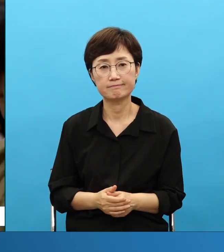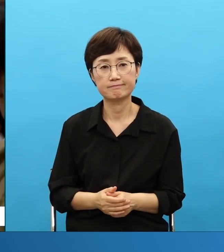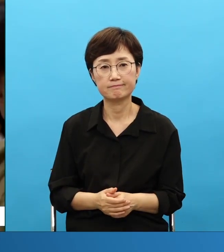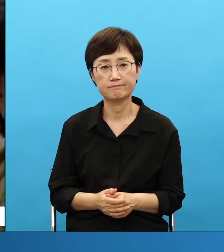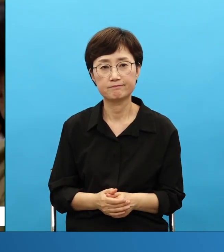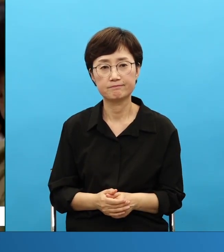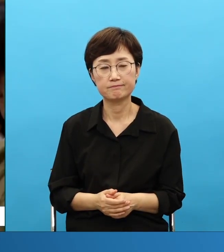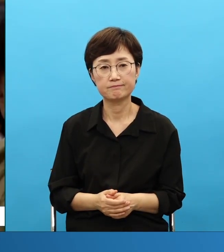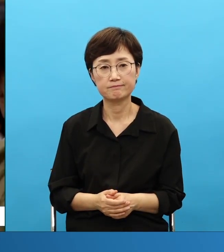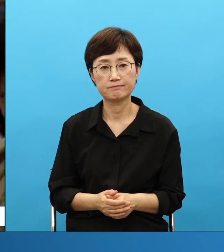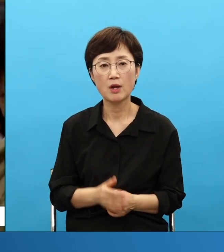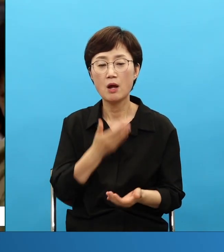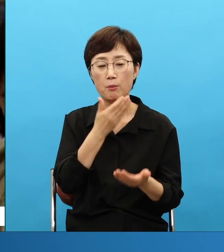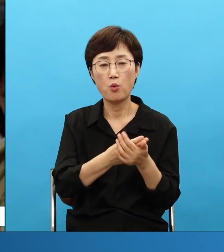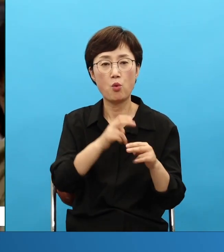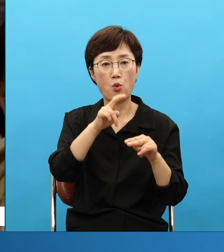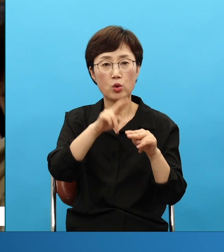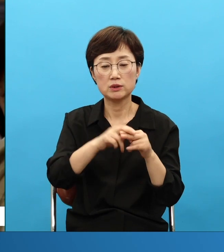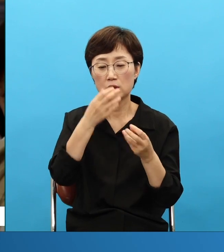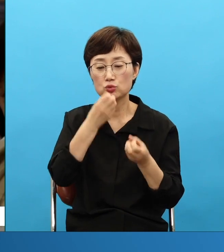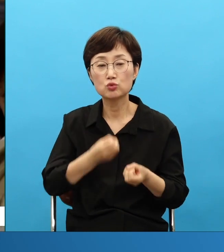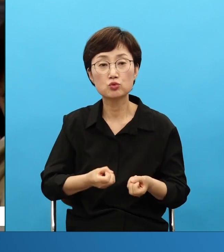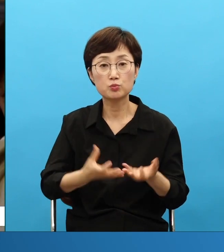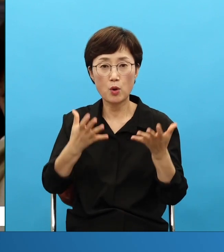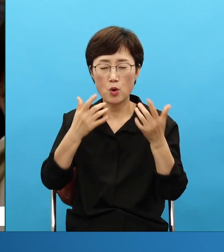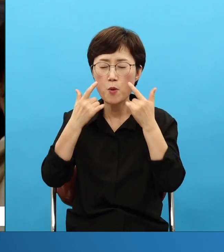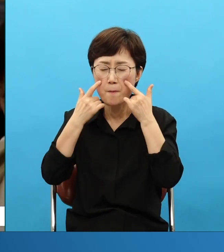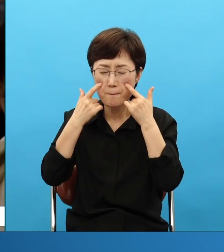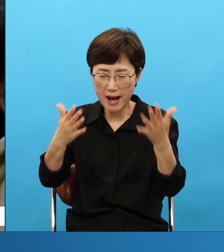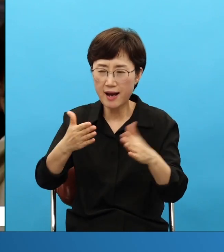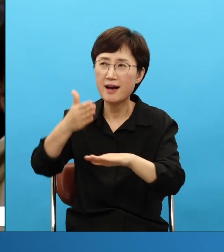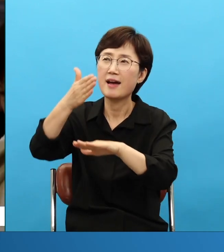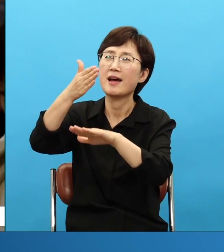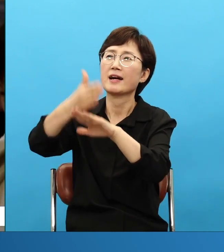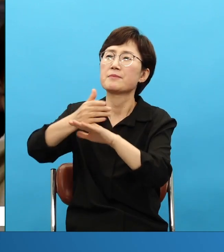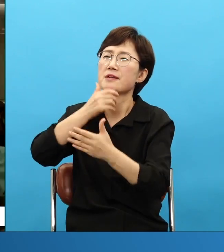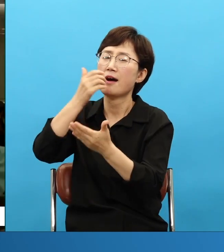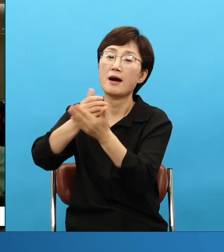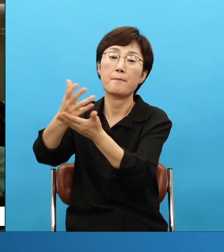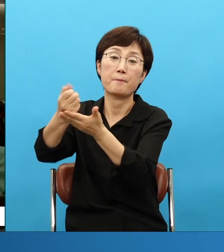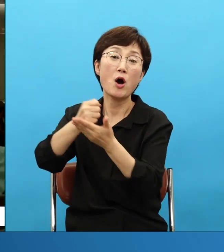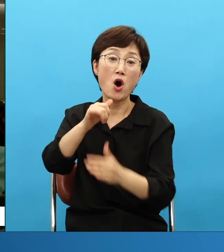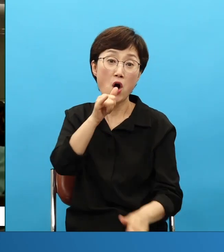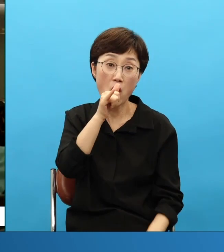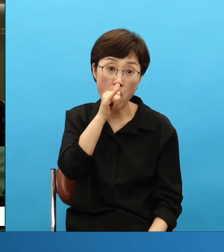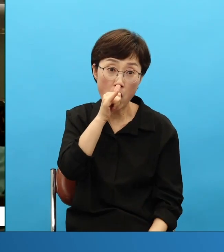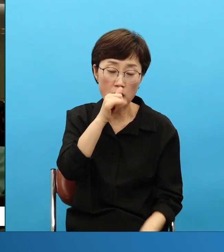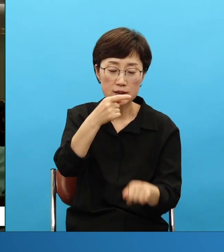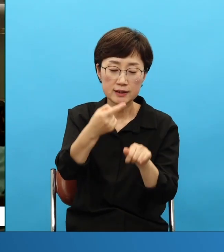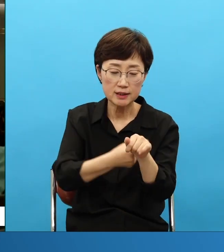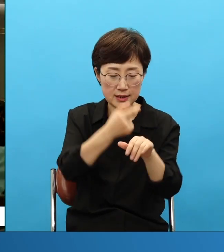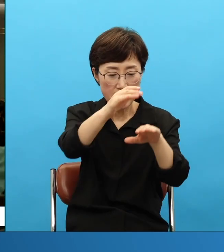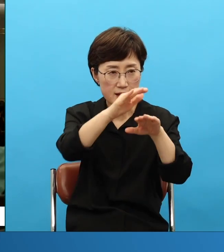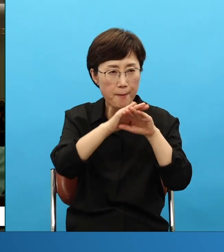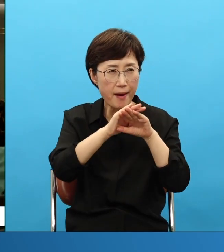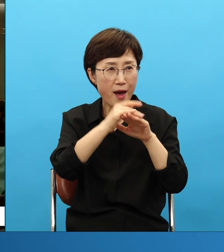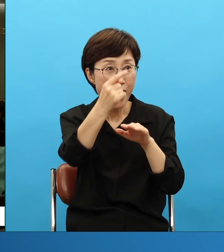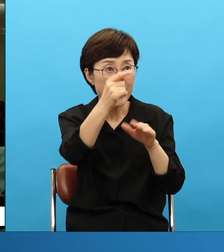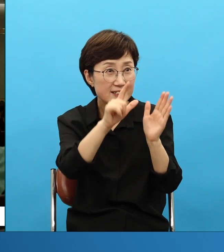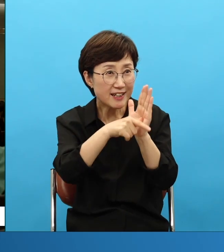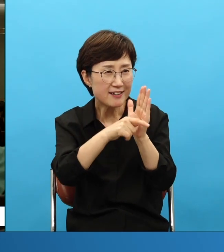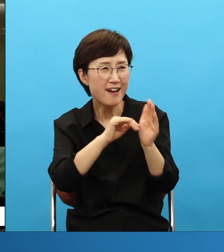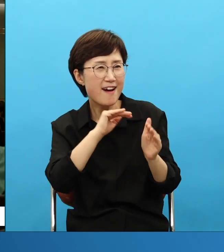류광수 목사는 보좌의 축복에 대한 확실한 감격과 감사가 있으면 예배에 대한 설렘과 현장에